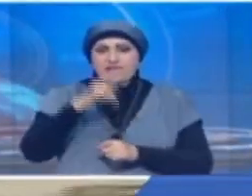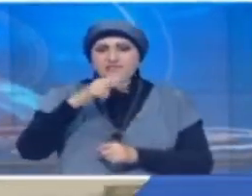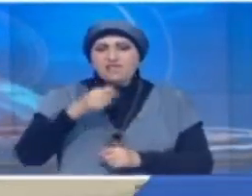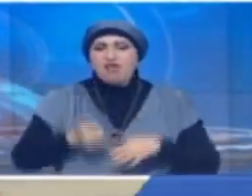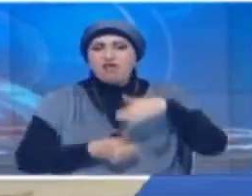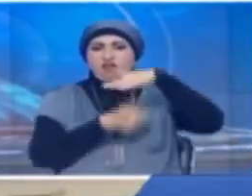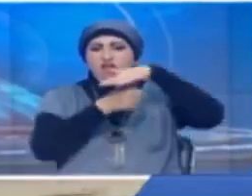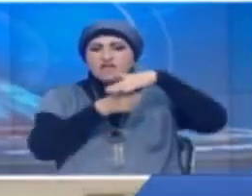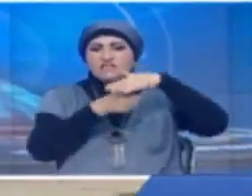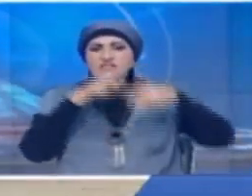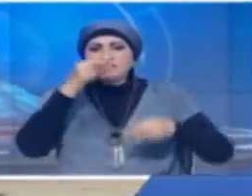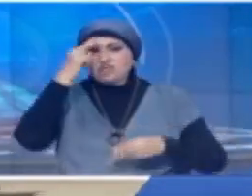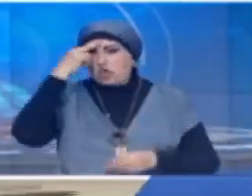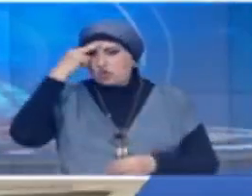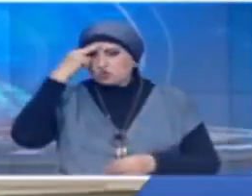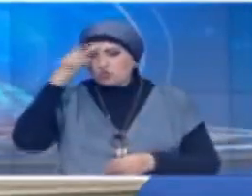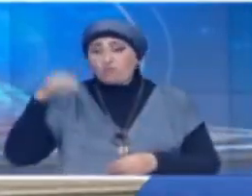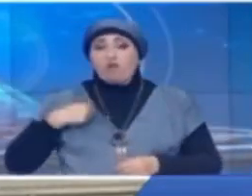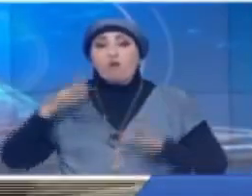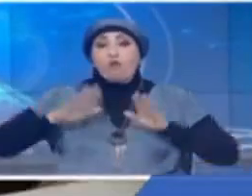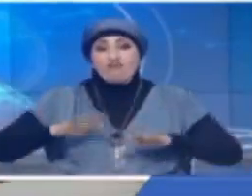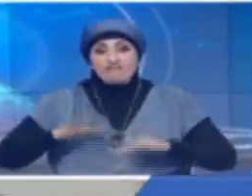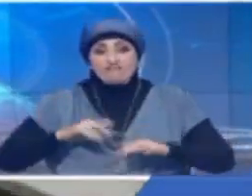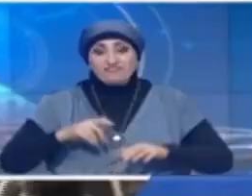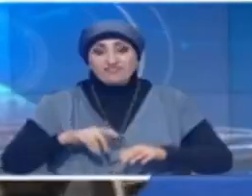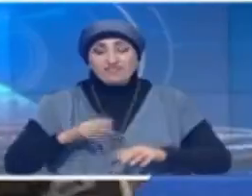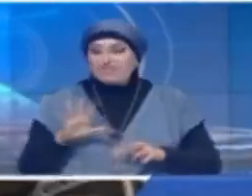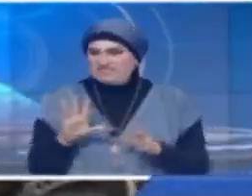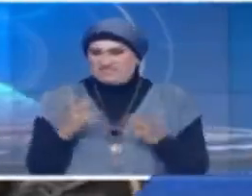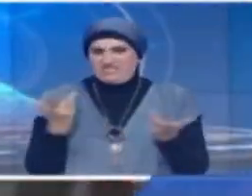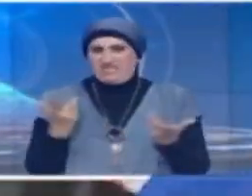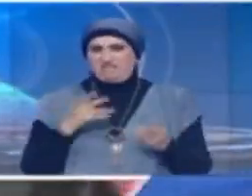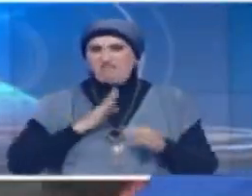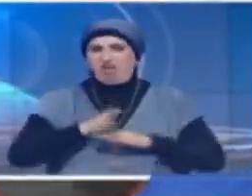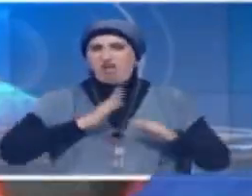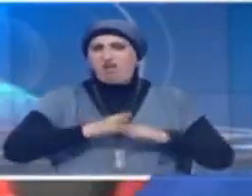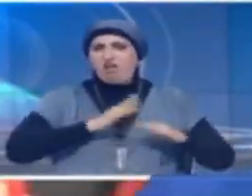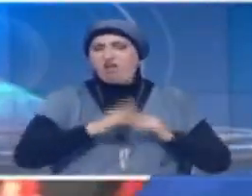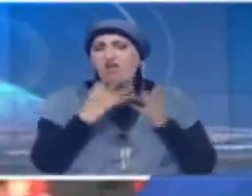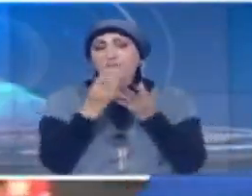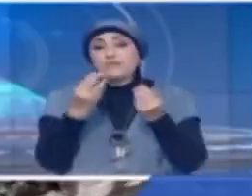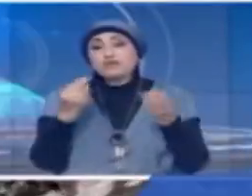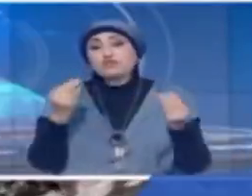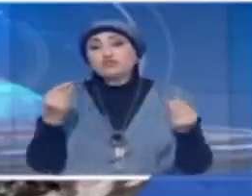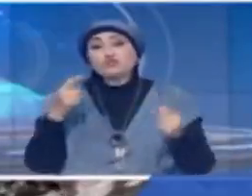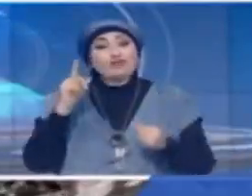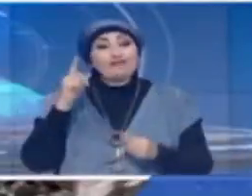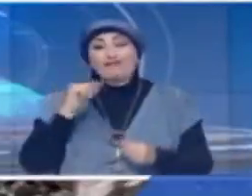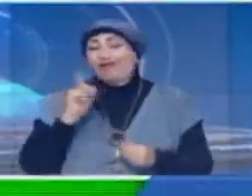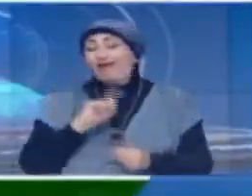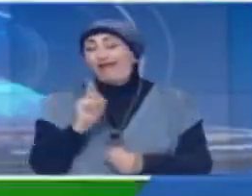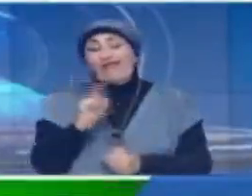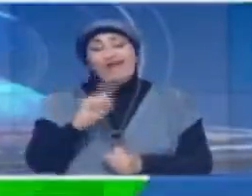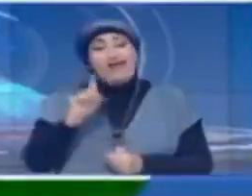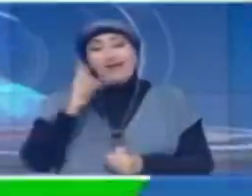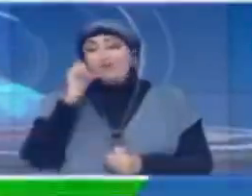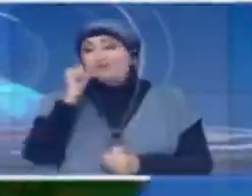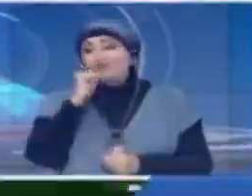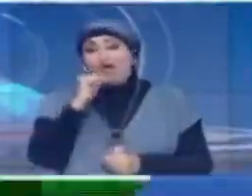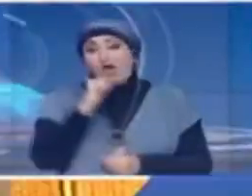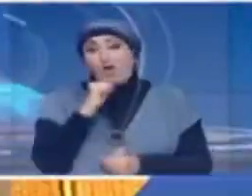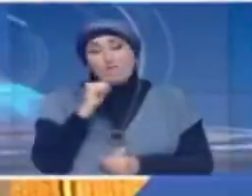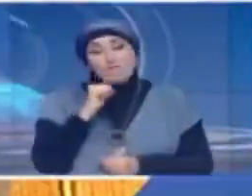أدوات للحرب بالوكالة وإفشال الدولة، وبالتالي هم ارتكبوا جرائم لا تغتفر، ارتكبوا جرائم يعني في